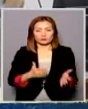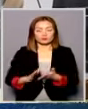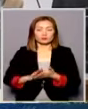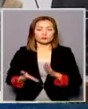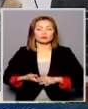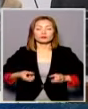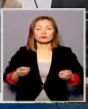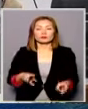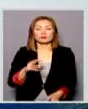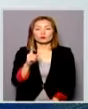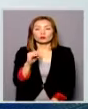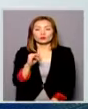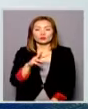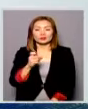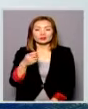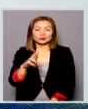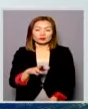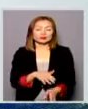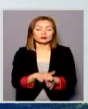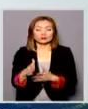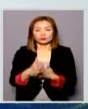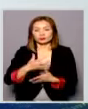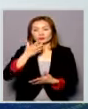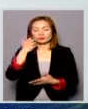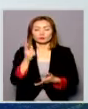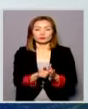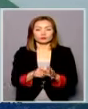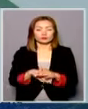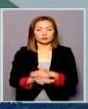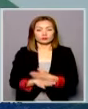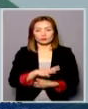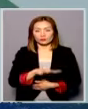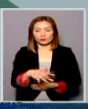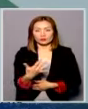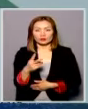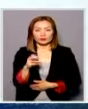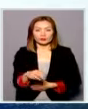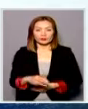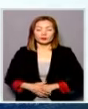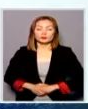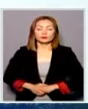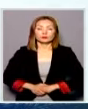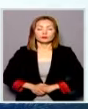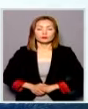договору. Жмазия Ахметова – одна из тех, кто использовал возможности программы предпенсионного аннуитета.